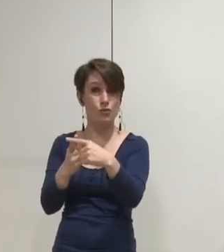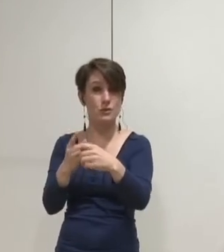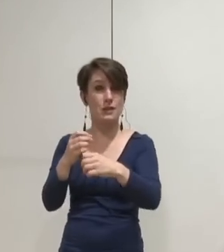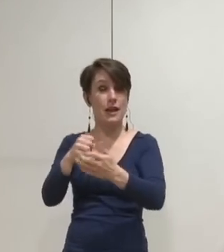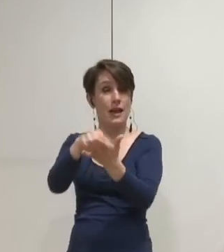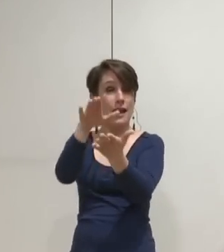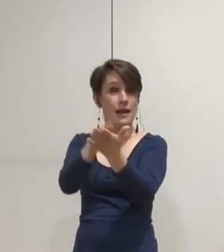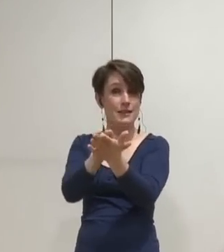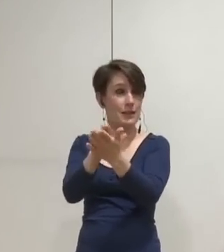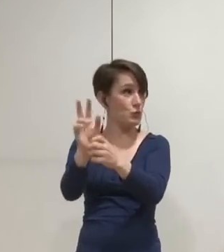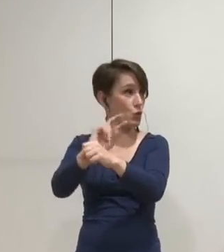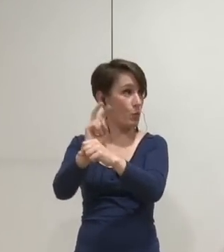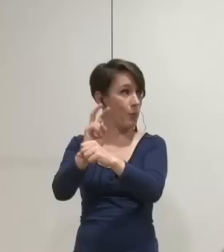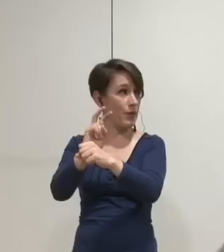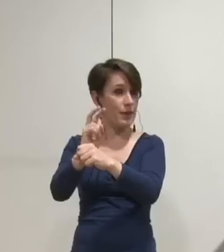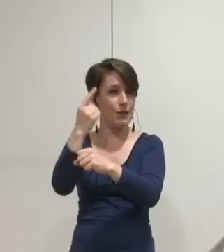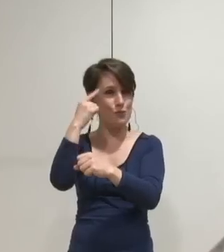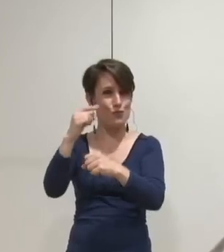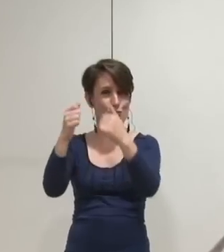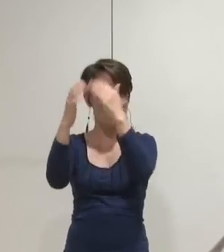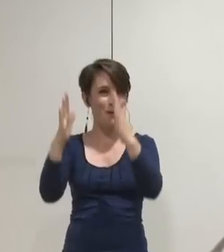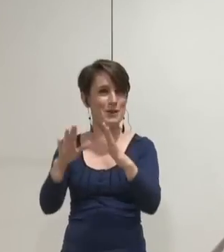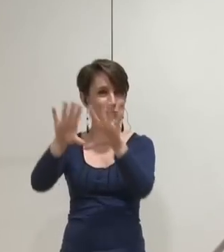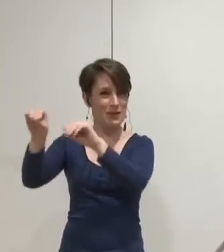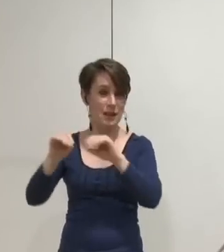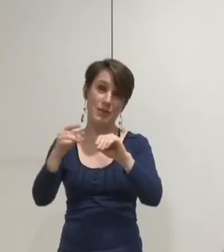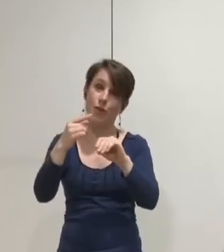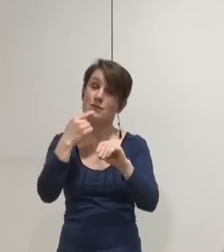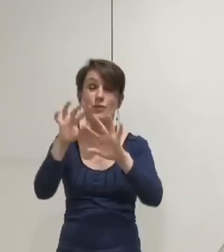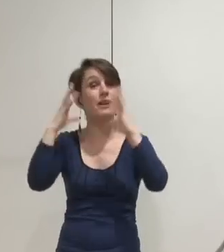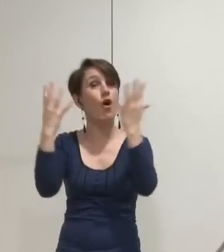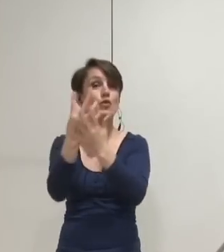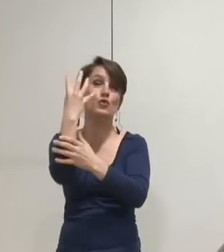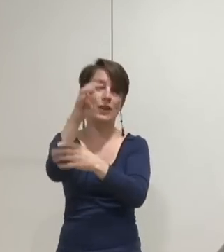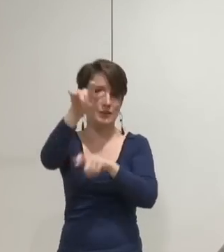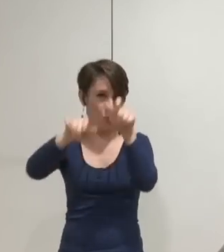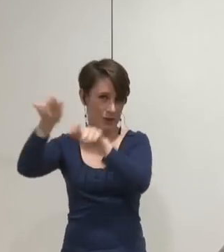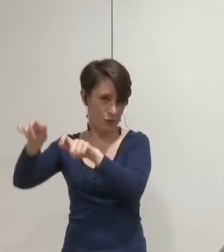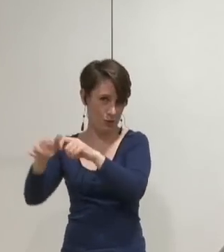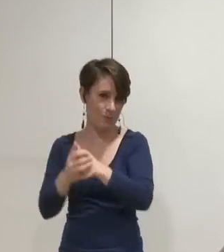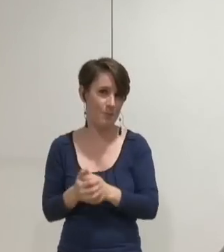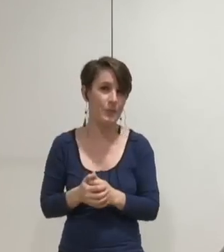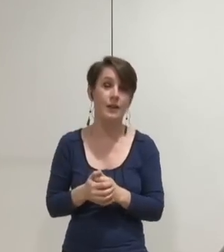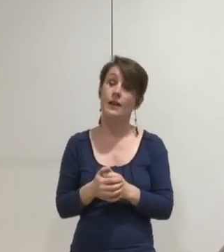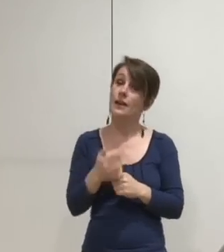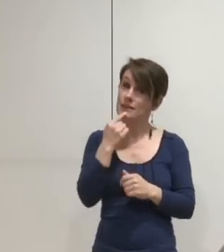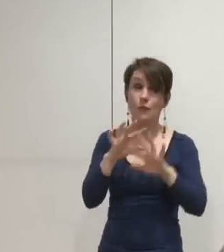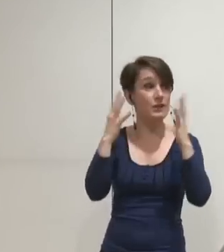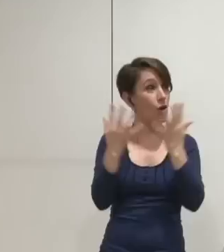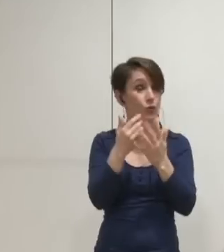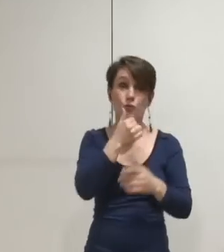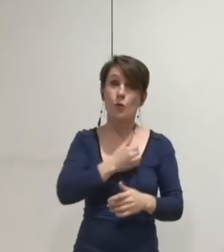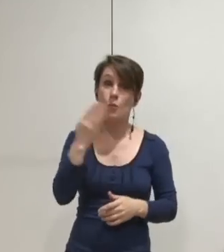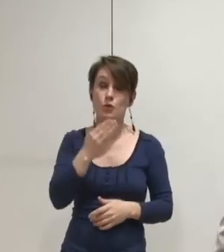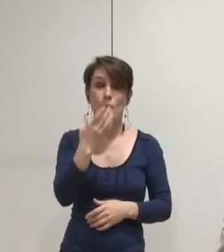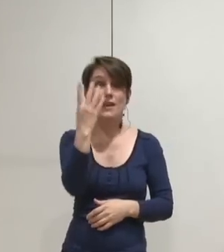dans la maison dans les maisons des habitants on va être à peu près à 400 personnes donc effectivement il nous faut 140 personnes he je rappelle qu'un conseil